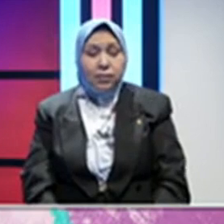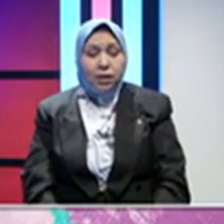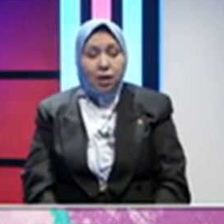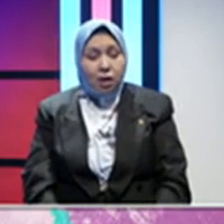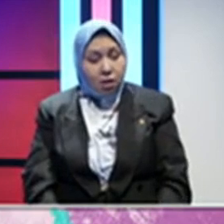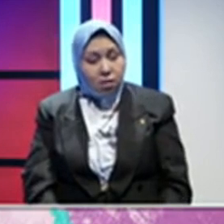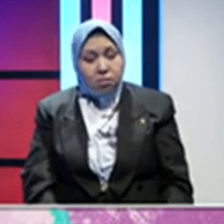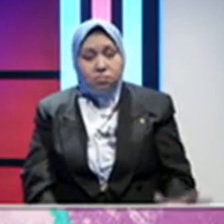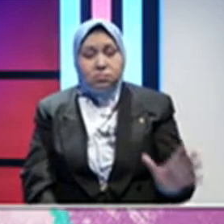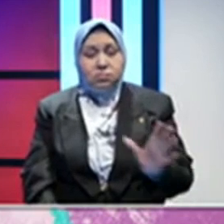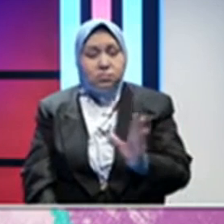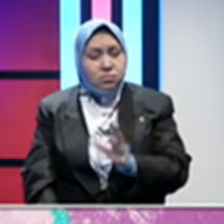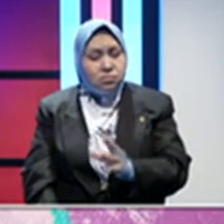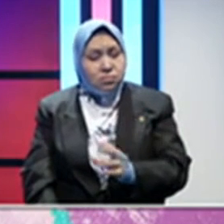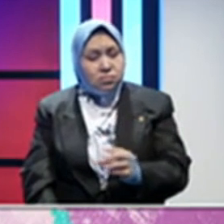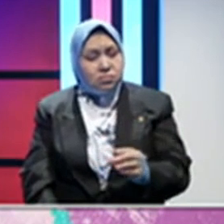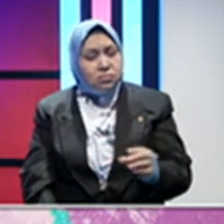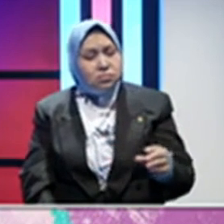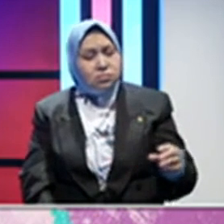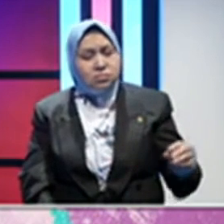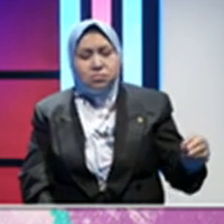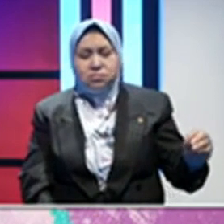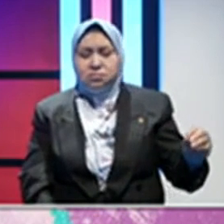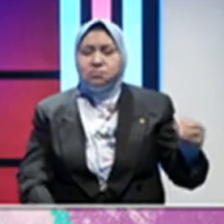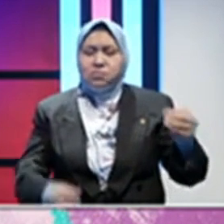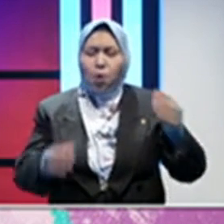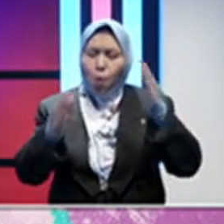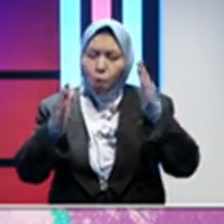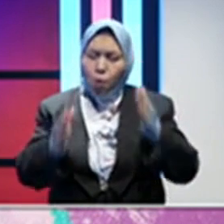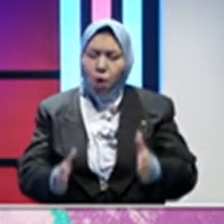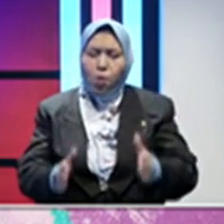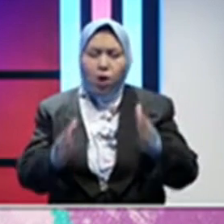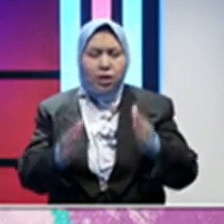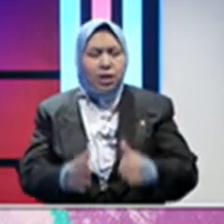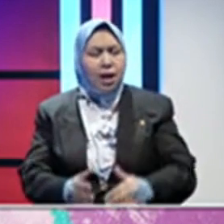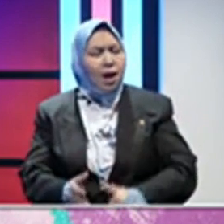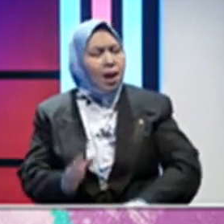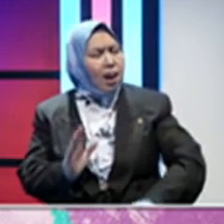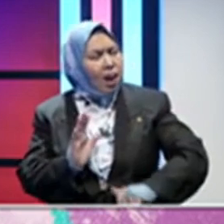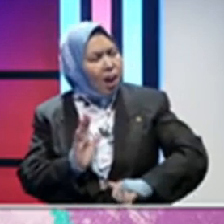من هو أشد منه قوة